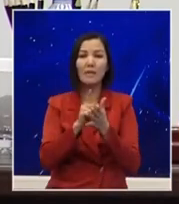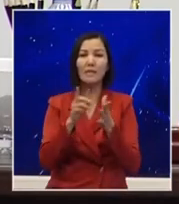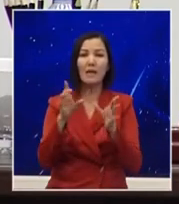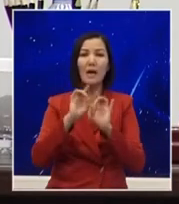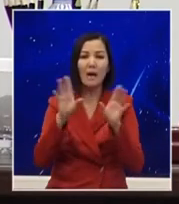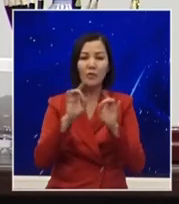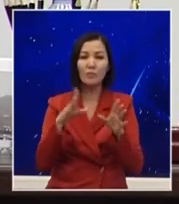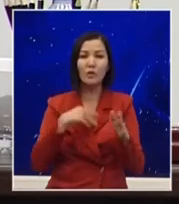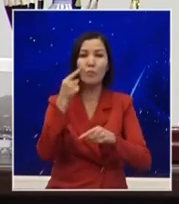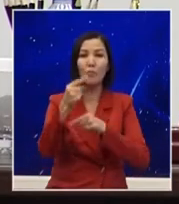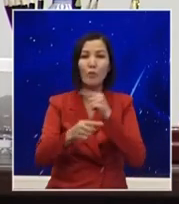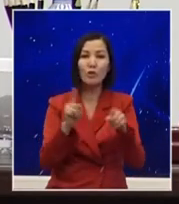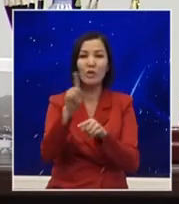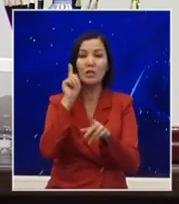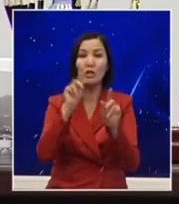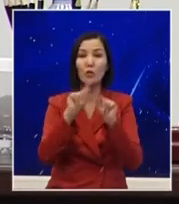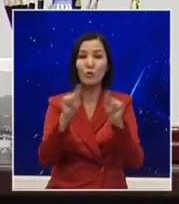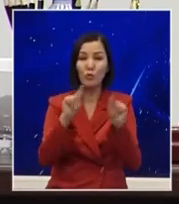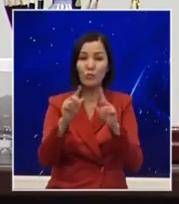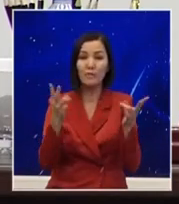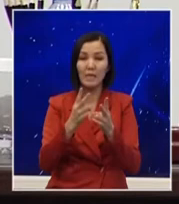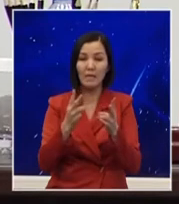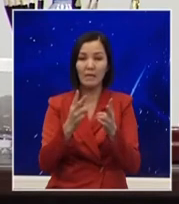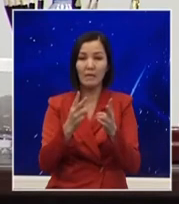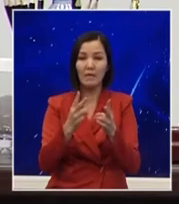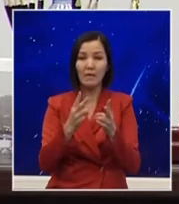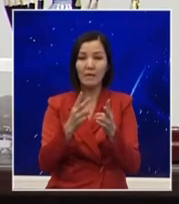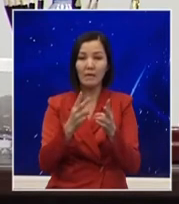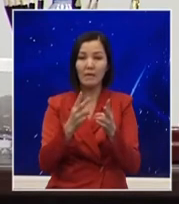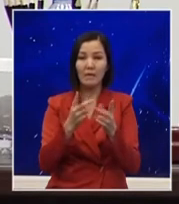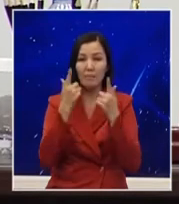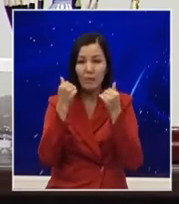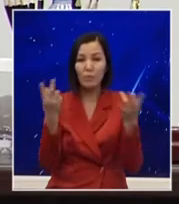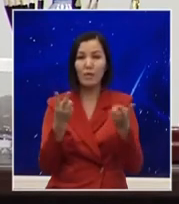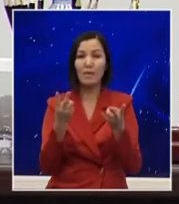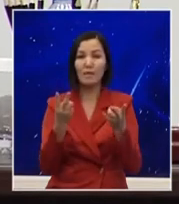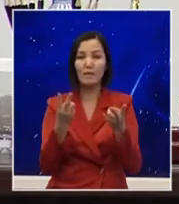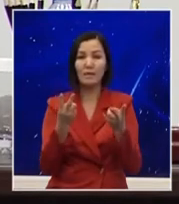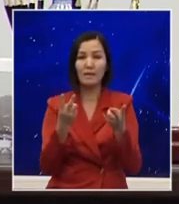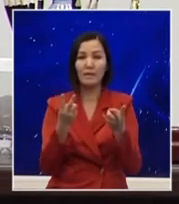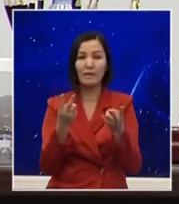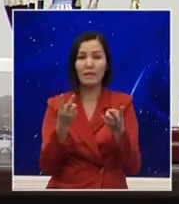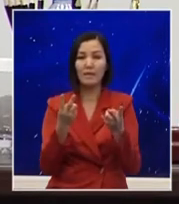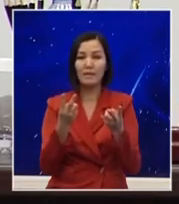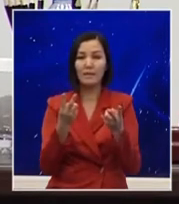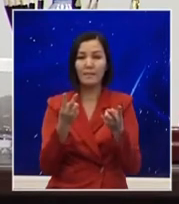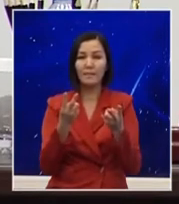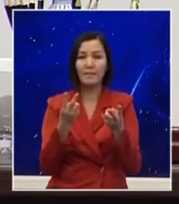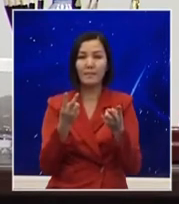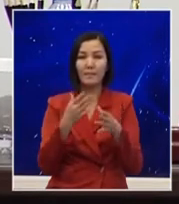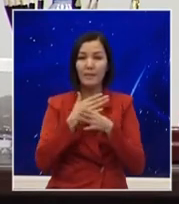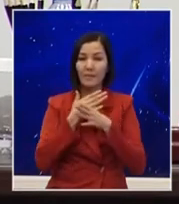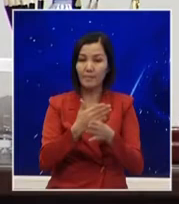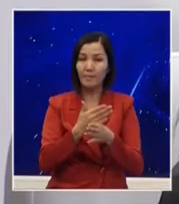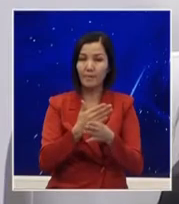керек, болашақ жастарға осының бәрін жеткізіп жүруіміз керек. Благодаря этому всему вот